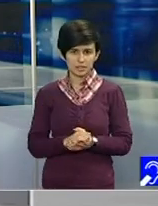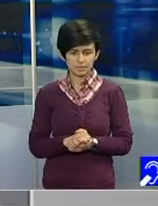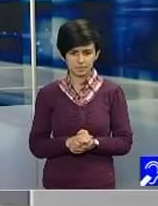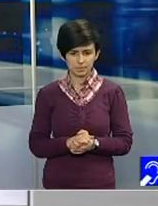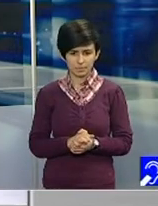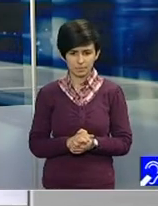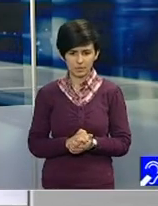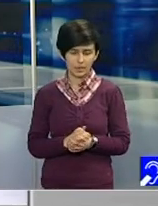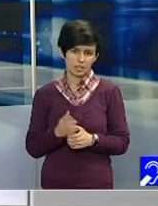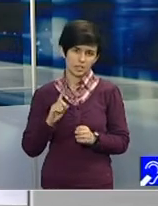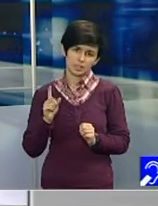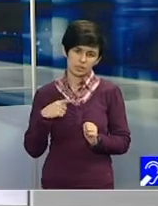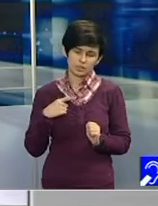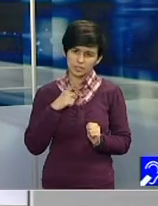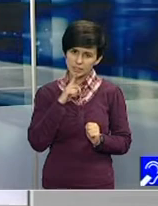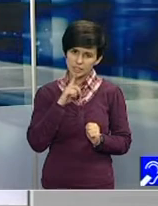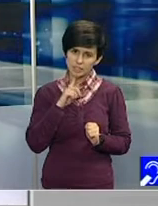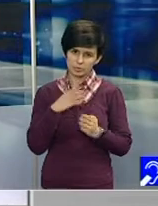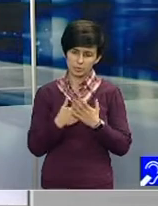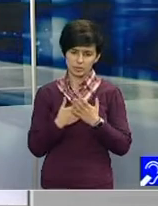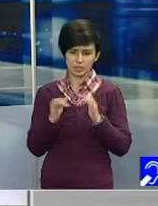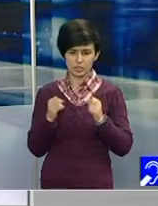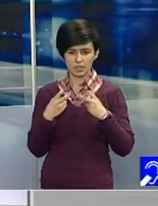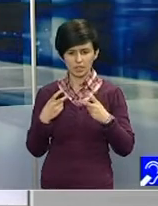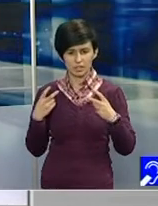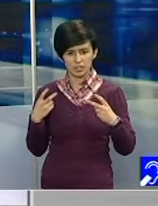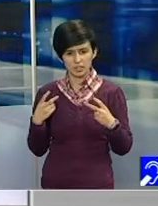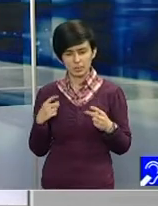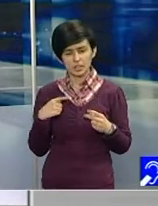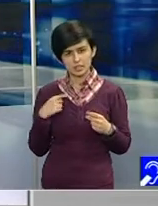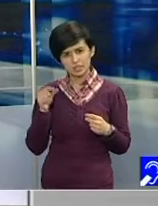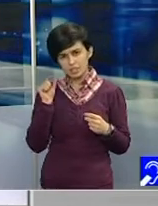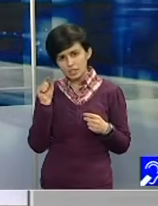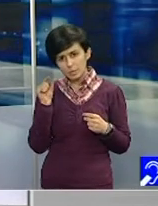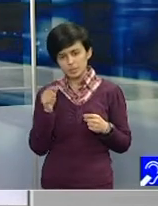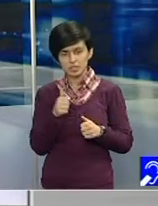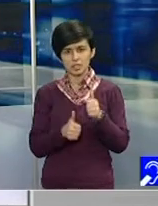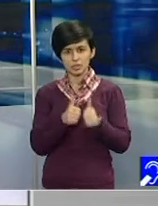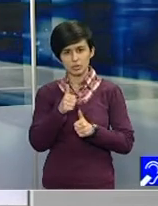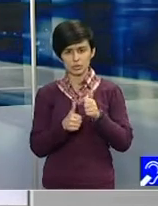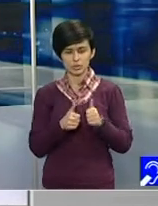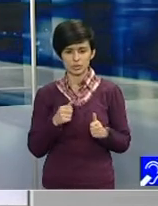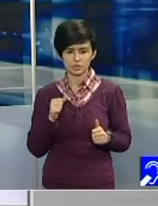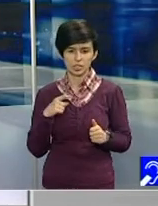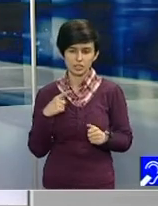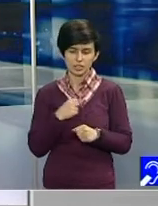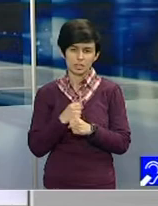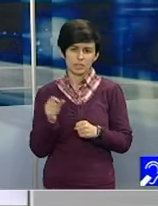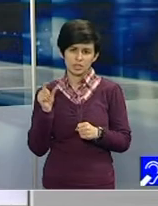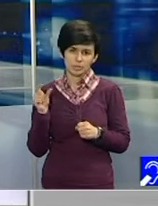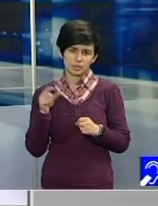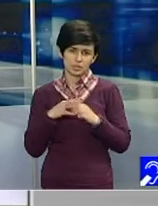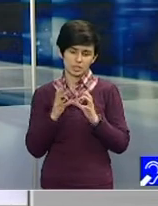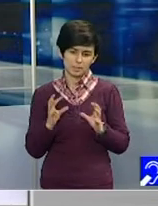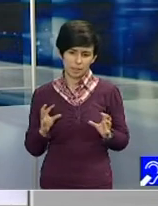este ușor, pentru că evenimente de profil sunt destul de puține, concursuri de jazz sunt extrem de puține în România